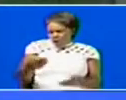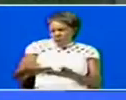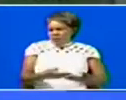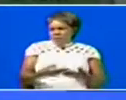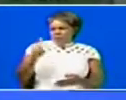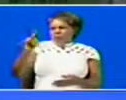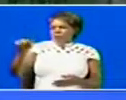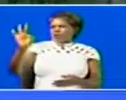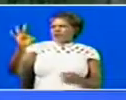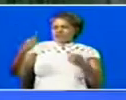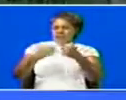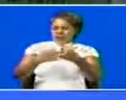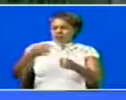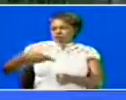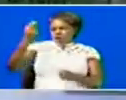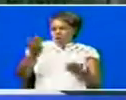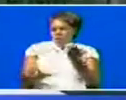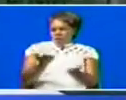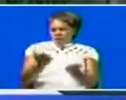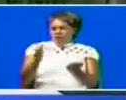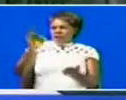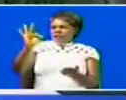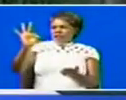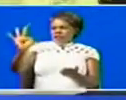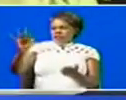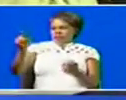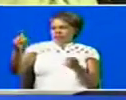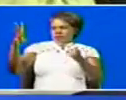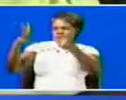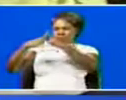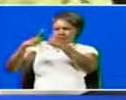kgs and the highest with